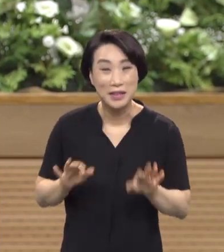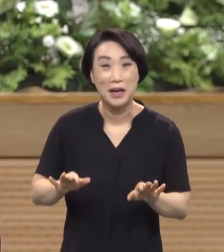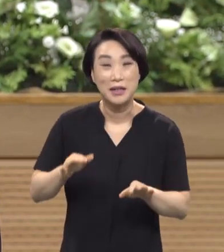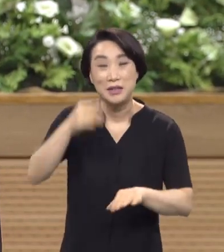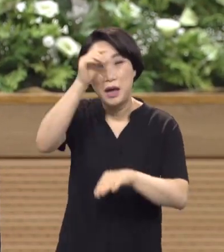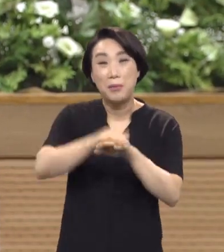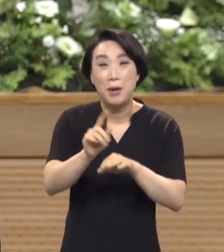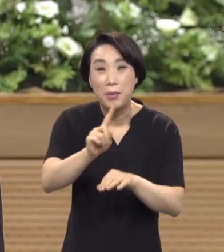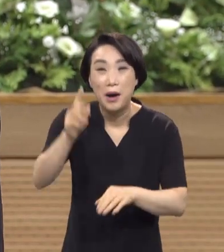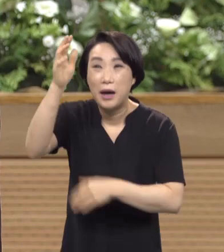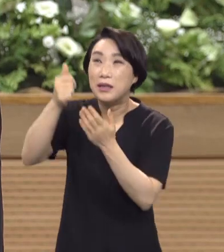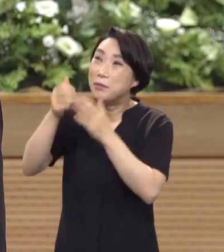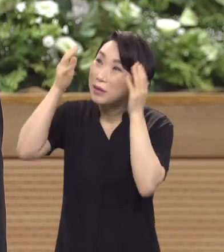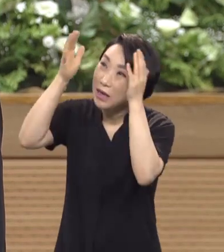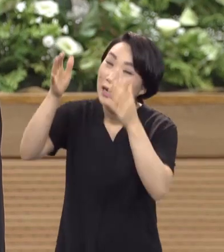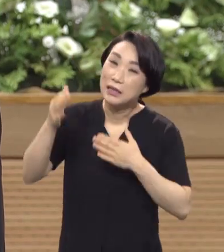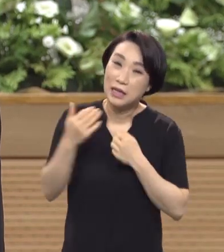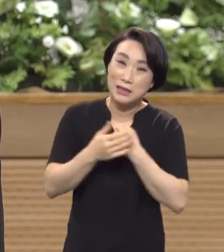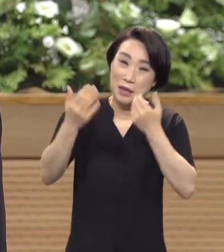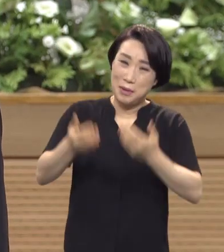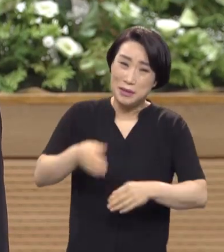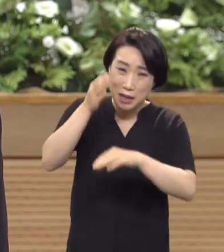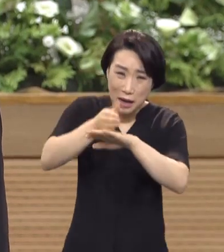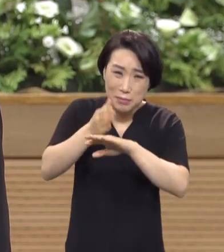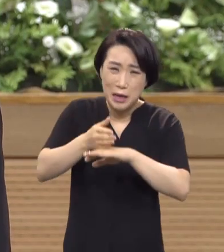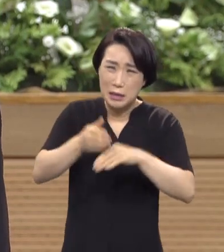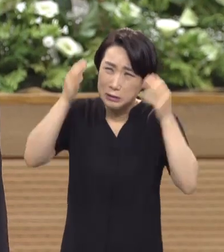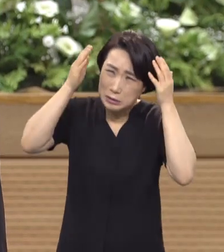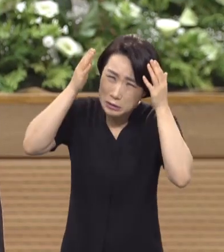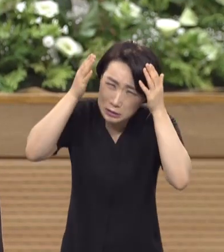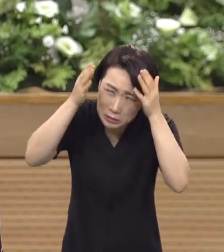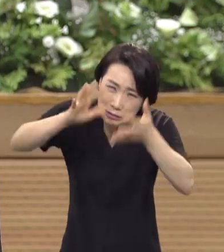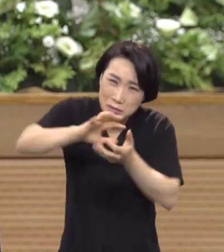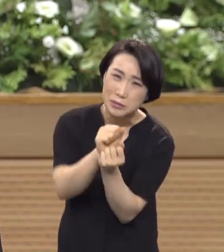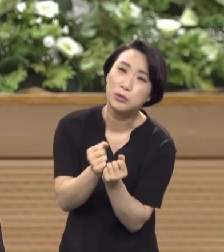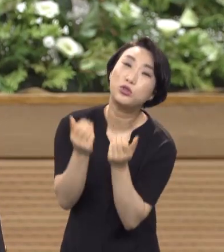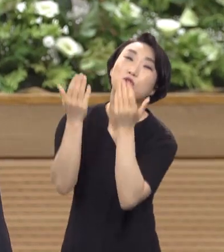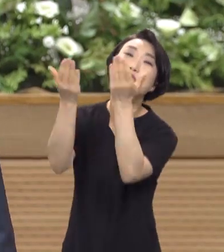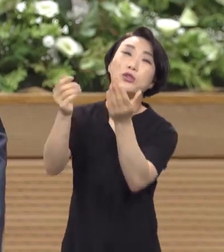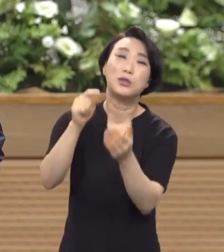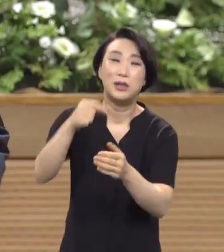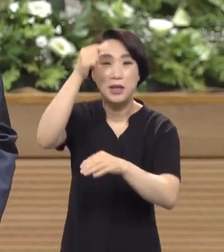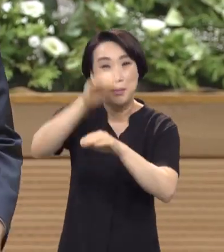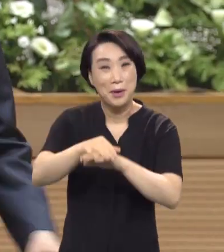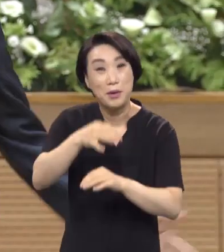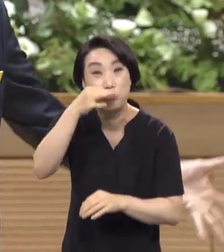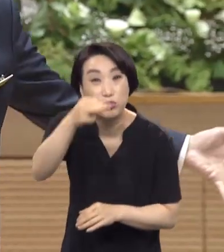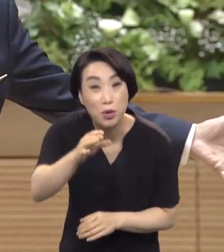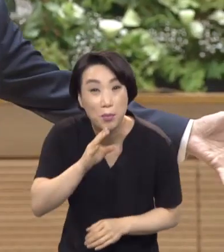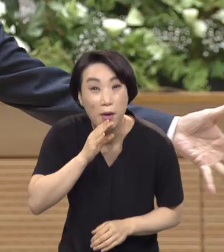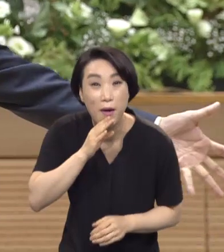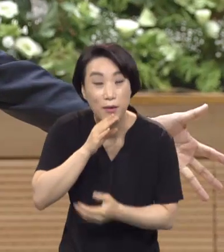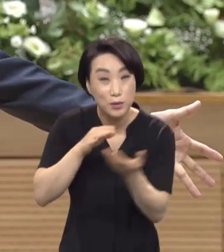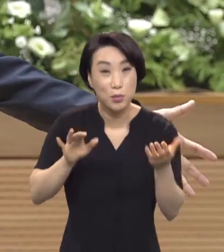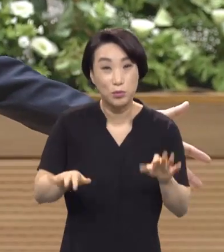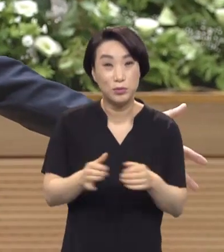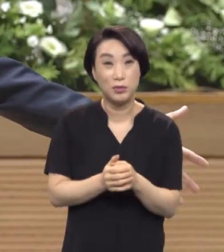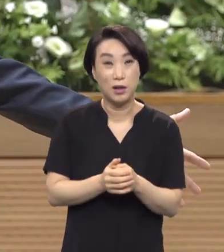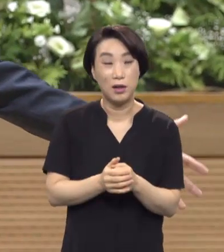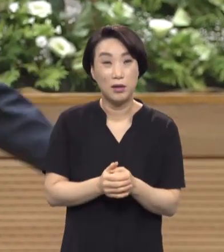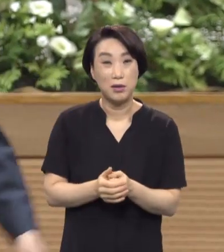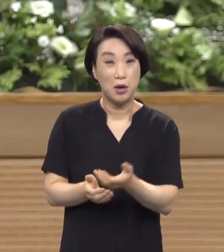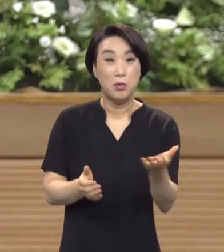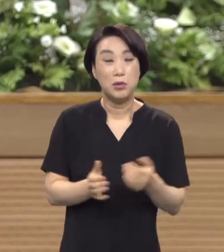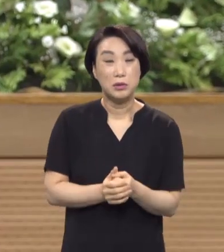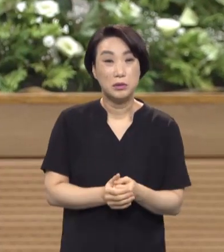하나님을 향하여 내가 받은 은혜 감사해서 집중해서 올려드리는 것인데 어디서 그런